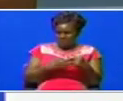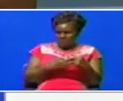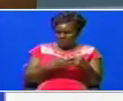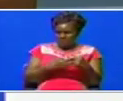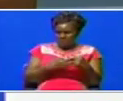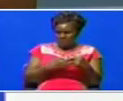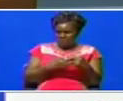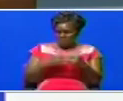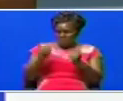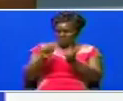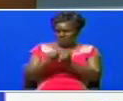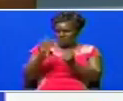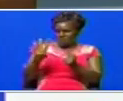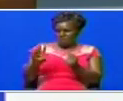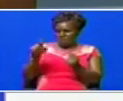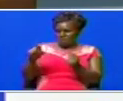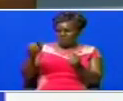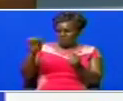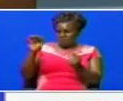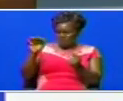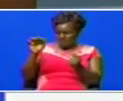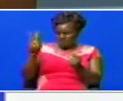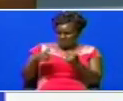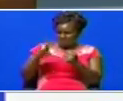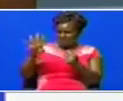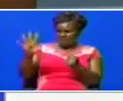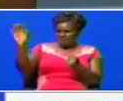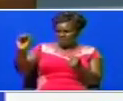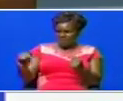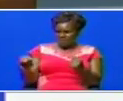giving 14.57%.